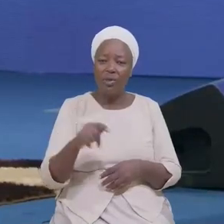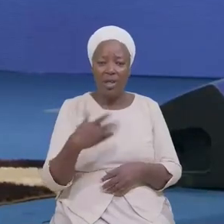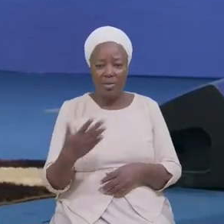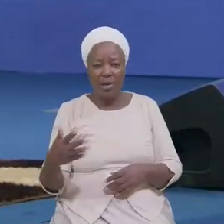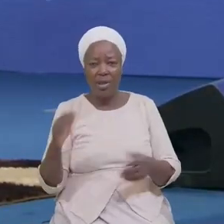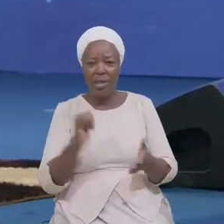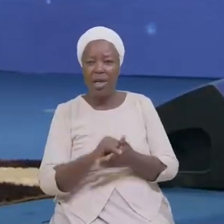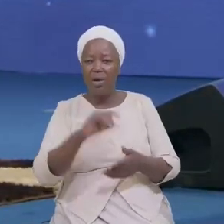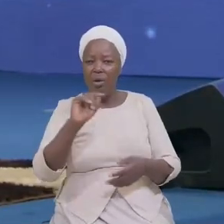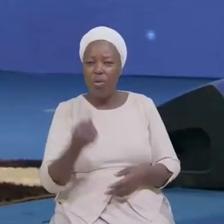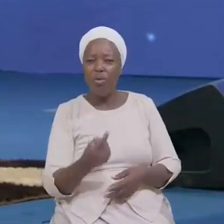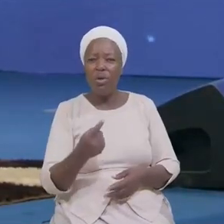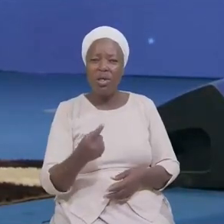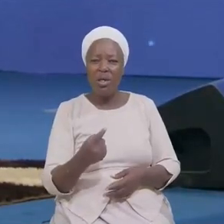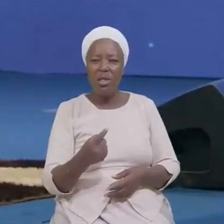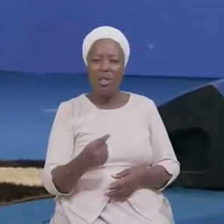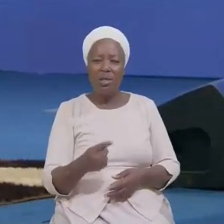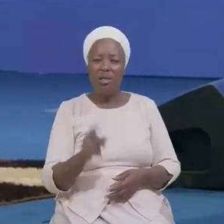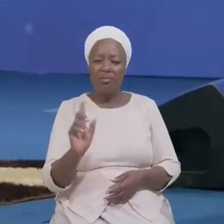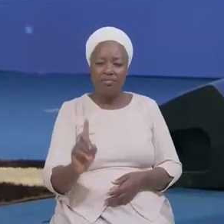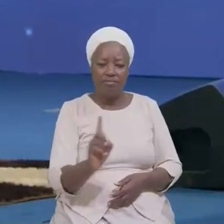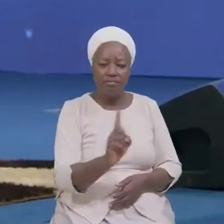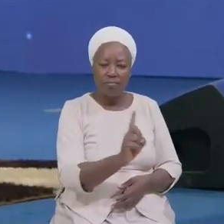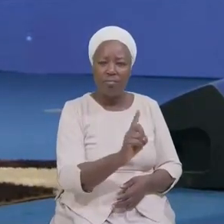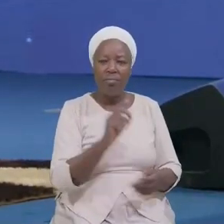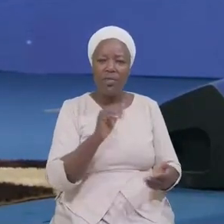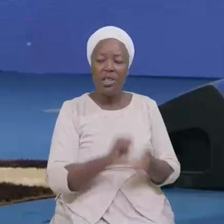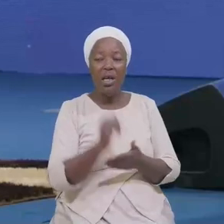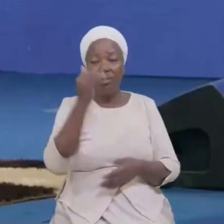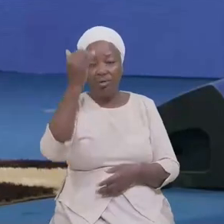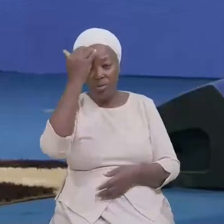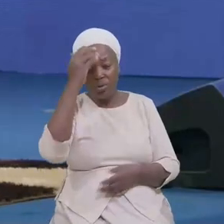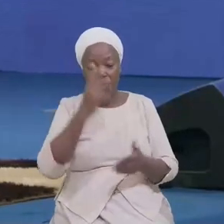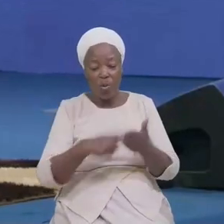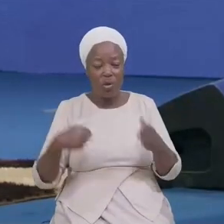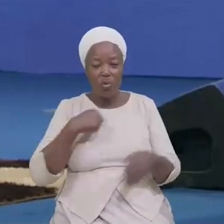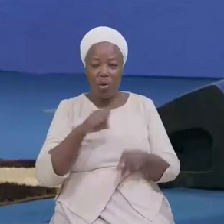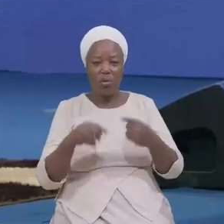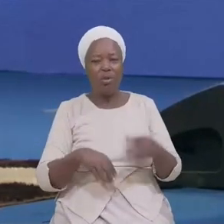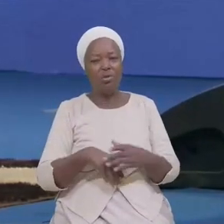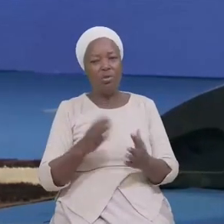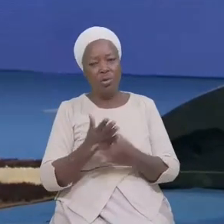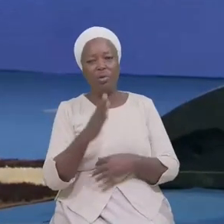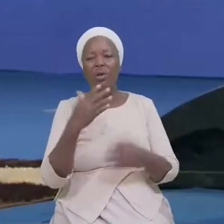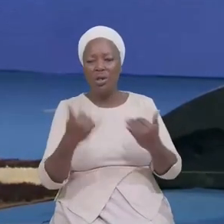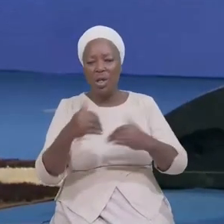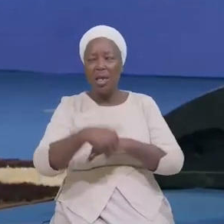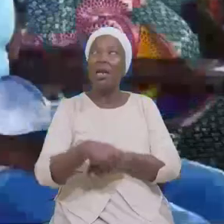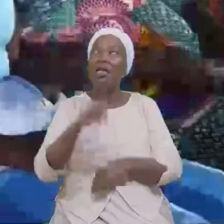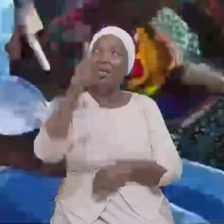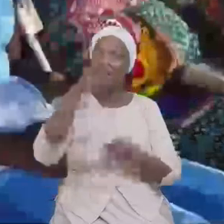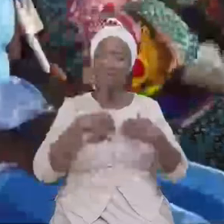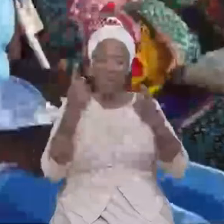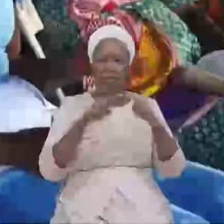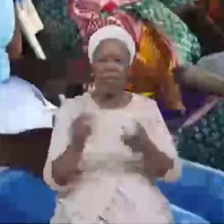De tout ce que chacun de nous connaît et sait ce qu'il endure. Ce soir, Dieu est venu pour nous